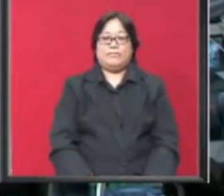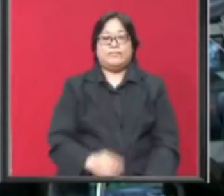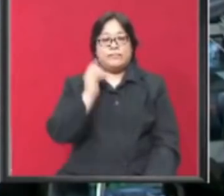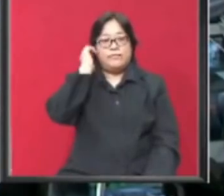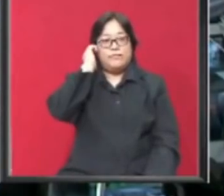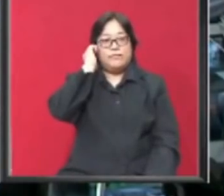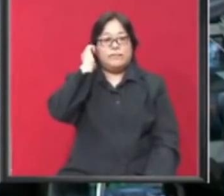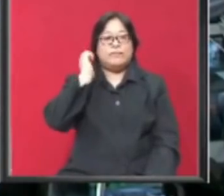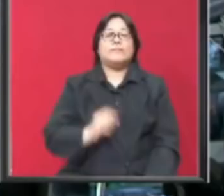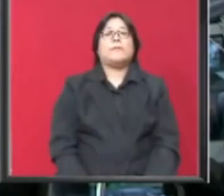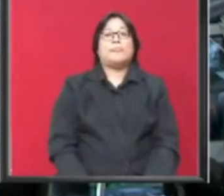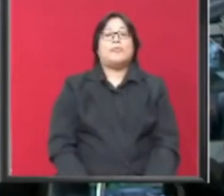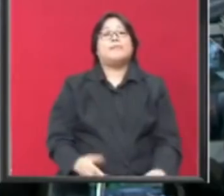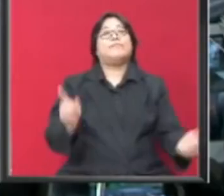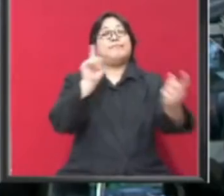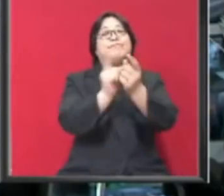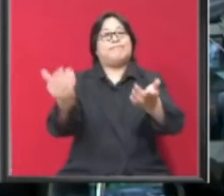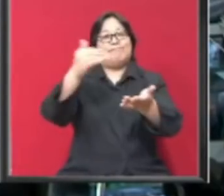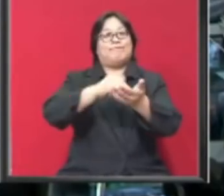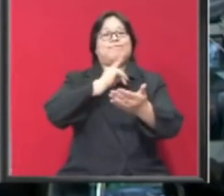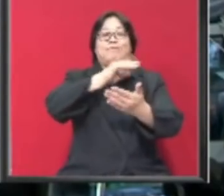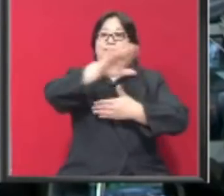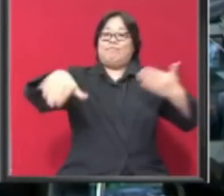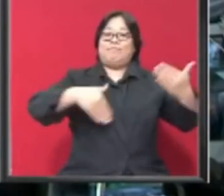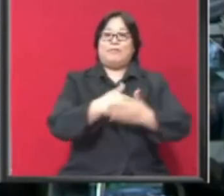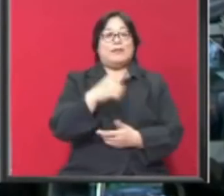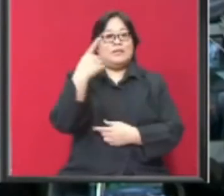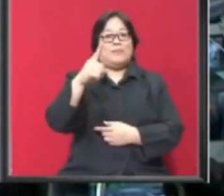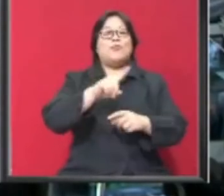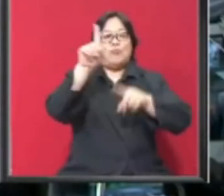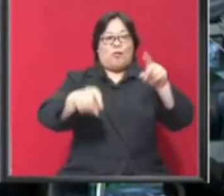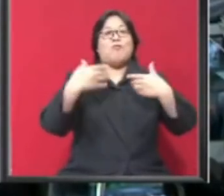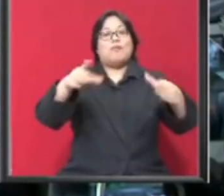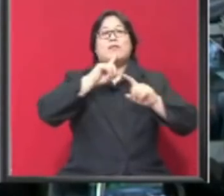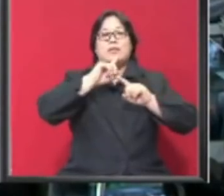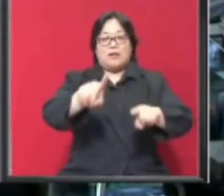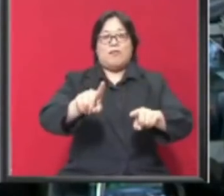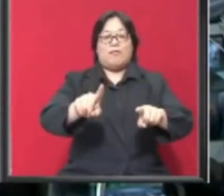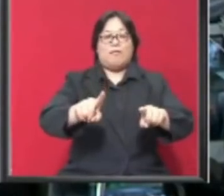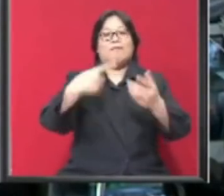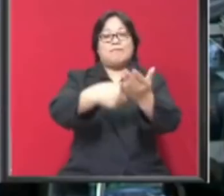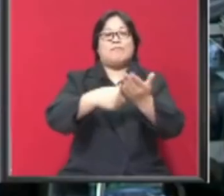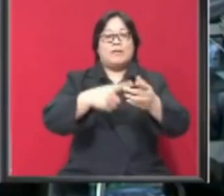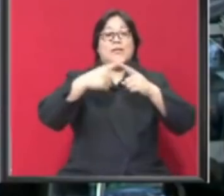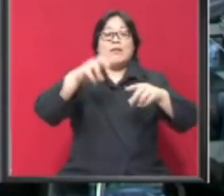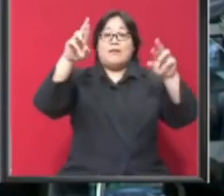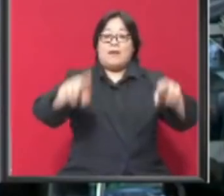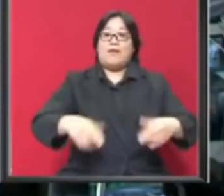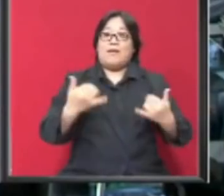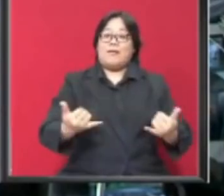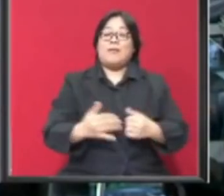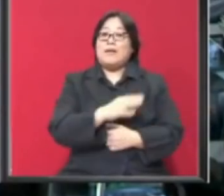dengan cost yang rendah jika pinjaman disediakan seluruh kawasan pertanian di Malaysia